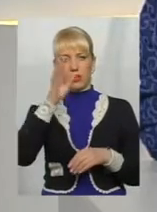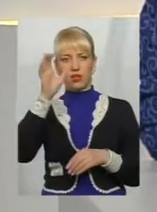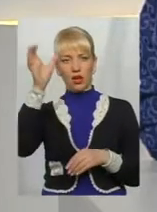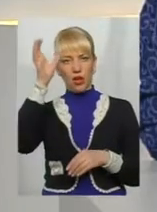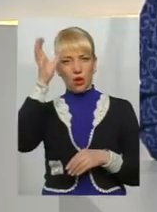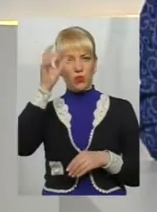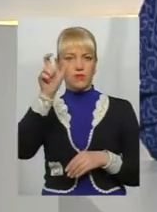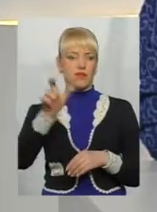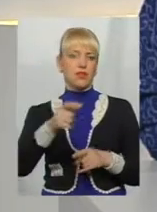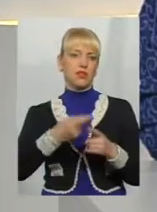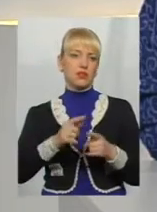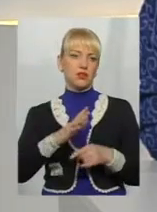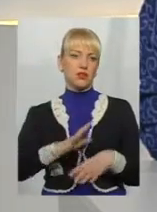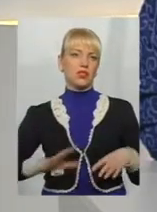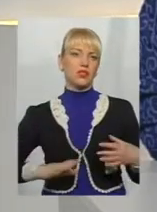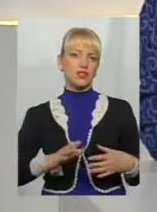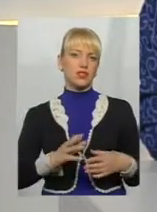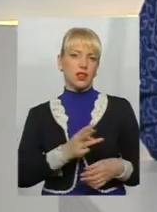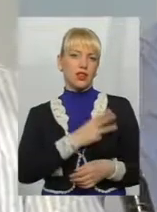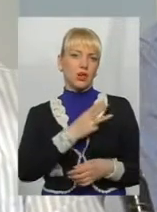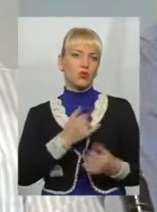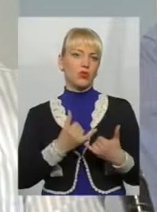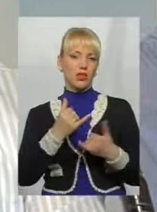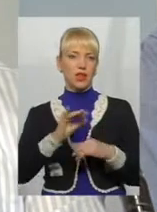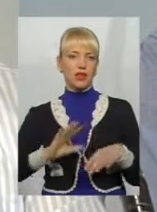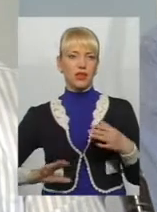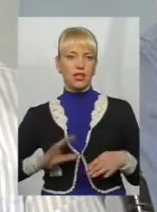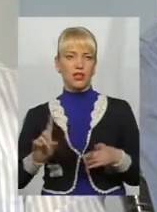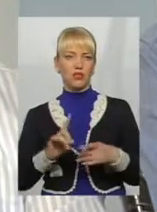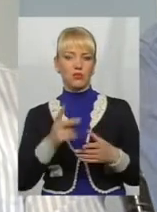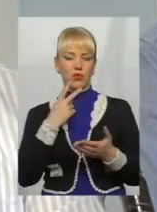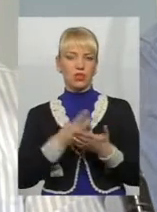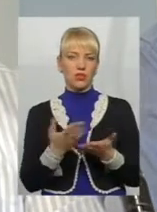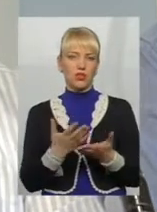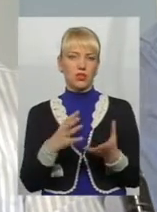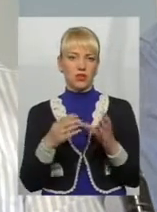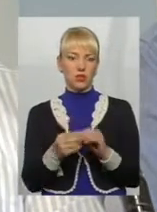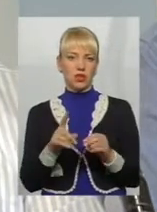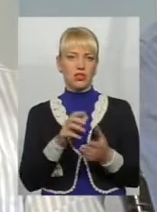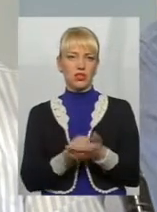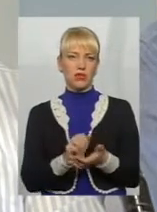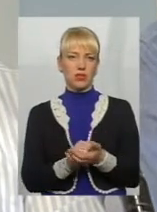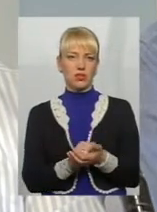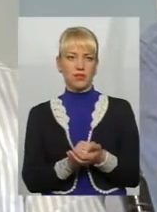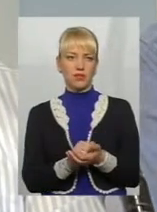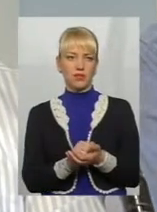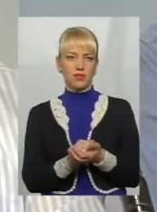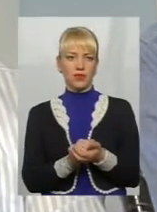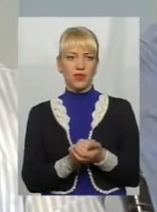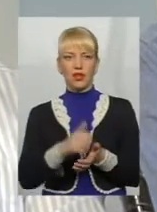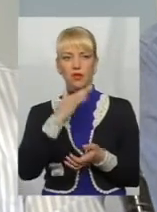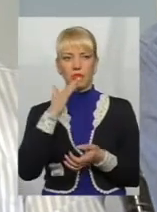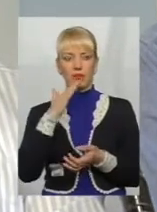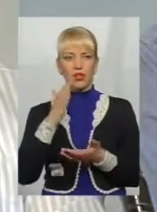буде певний стимул для тренера, скажімо так, показувати якісь результати і займатися. Хоча дуже